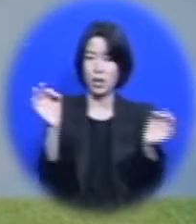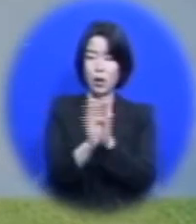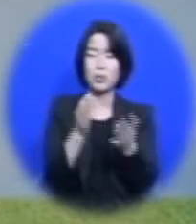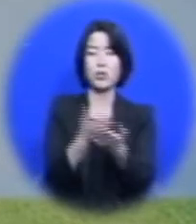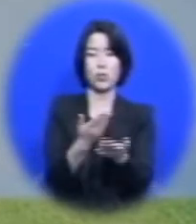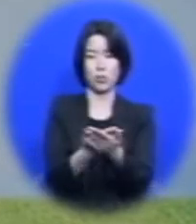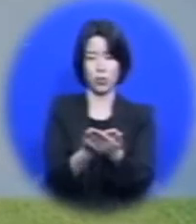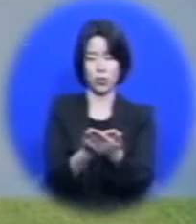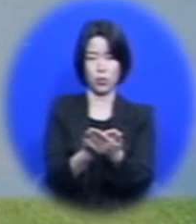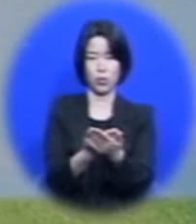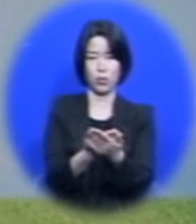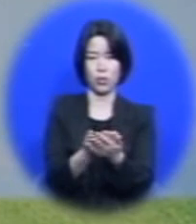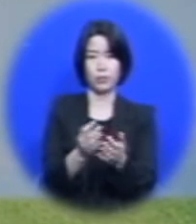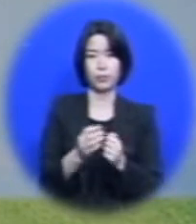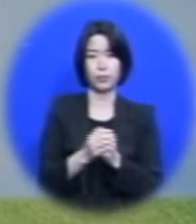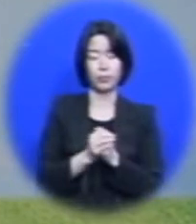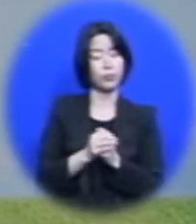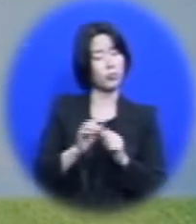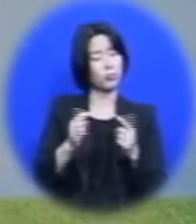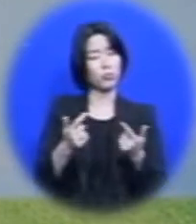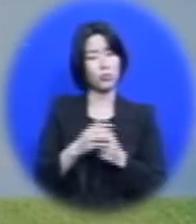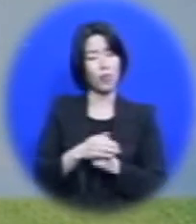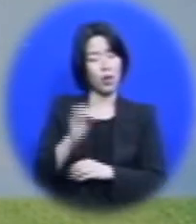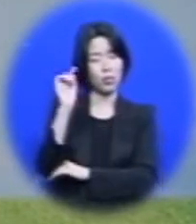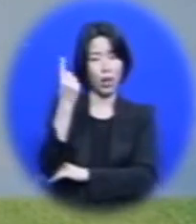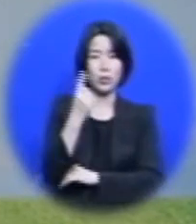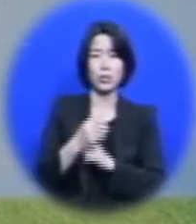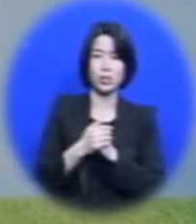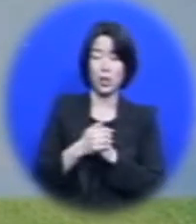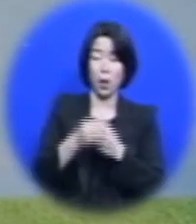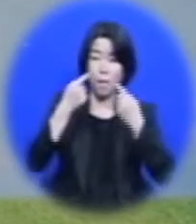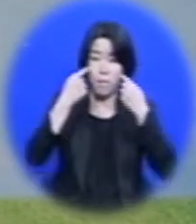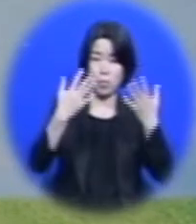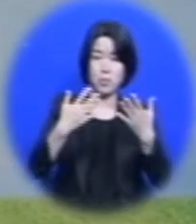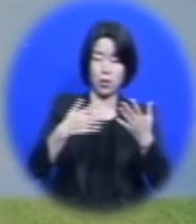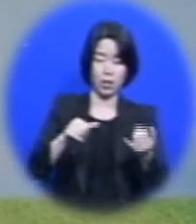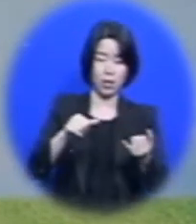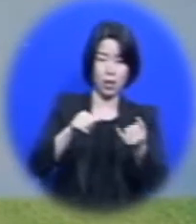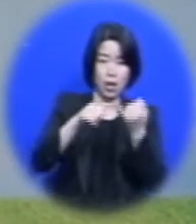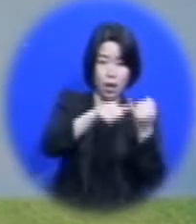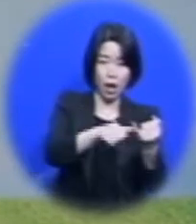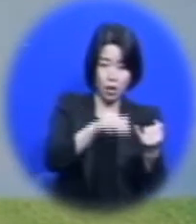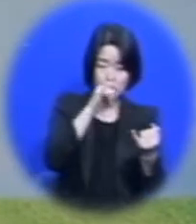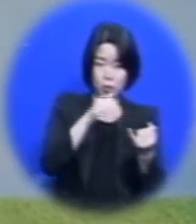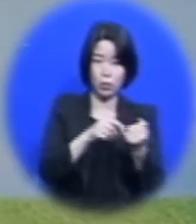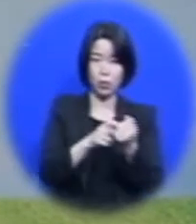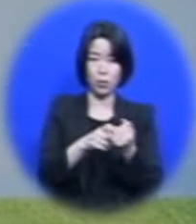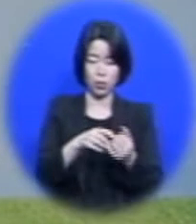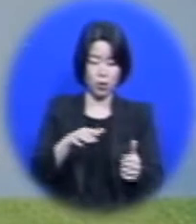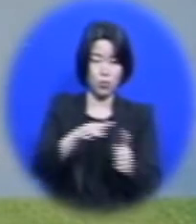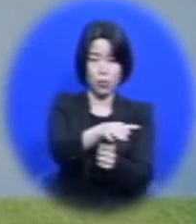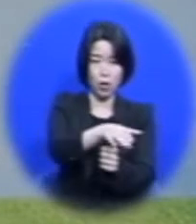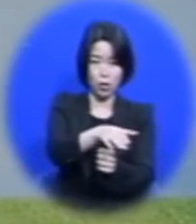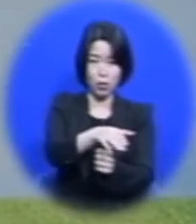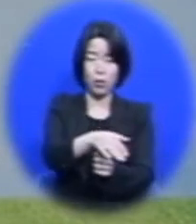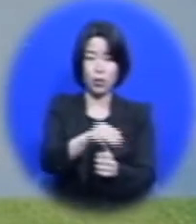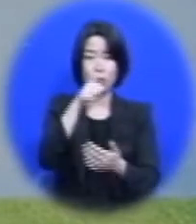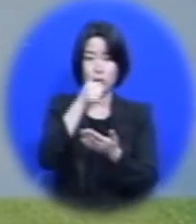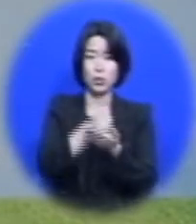없애주십시오. 아니, 다윗이 분명히 간음죄를 지었고 살인죄를 지은 것은